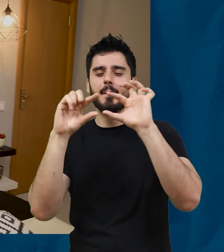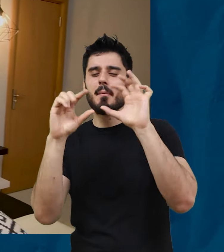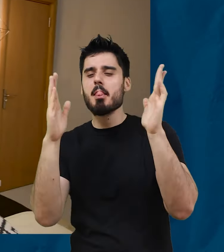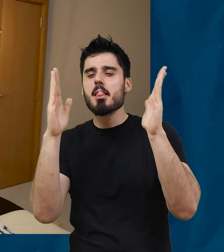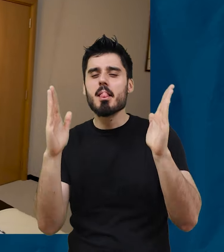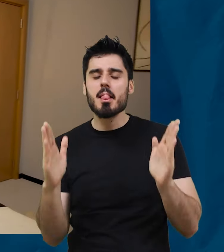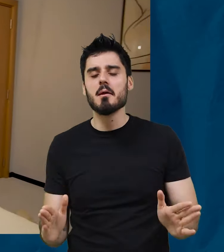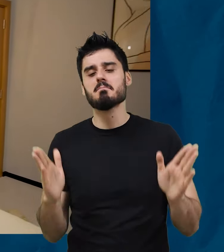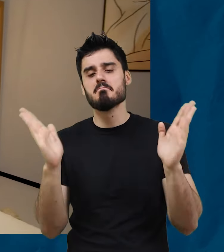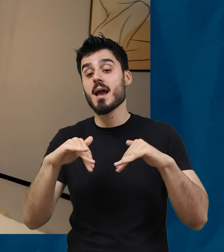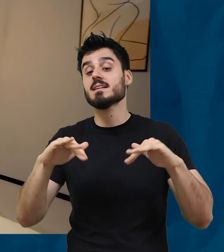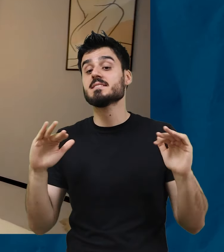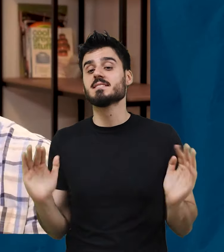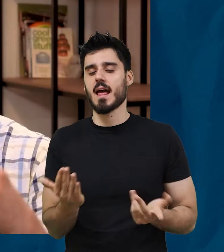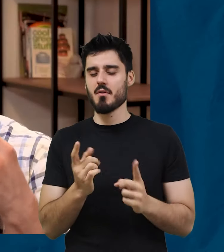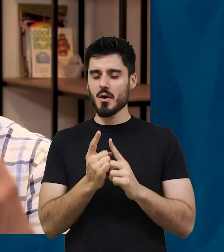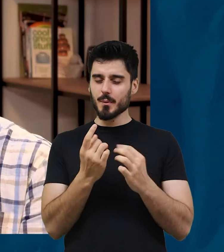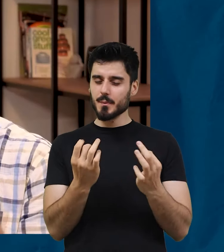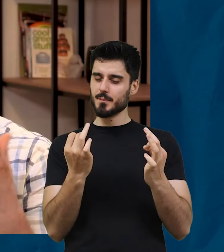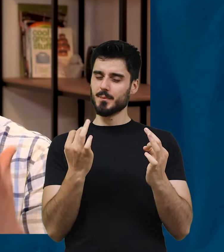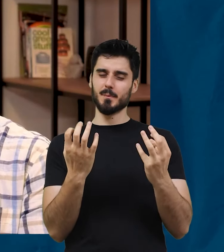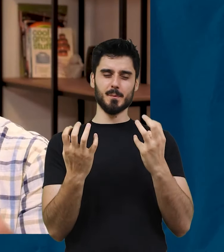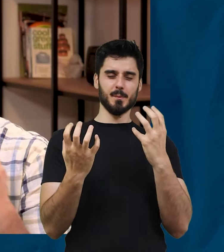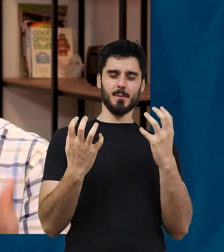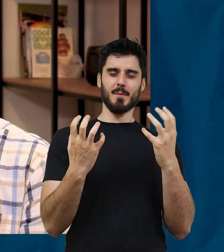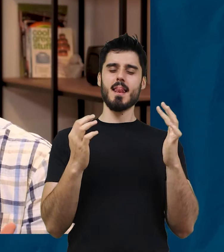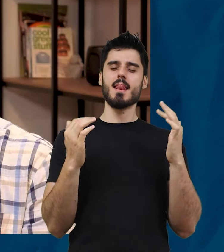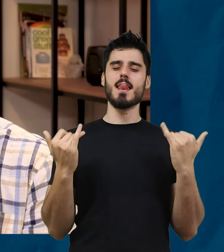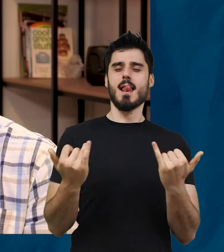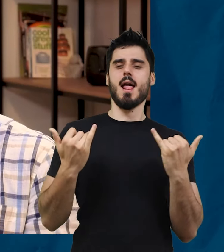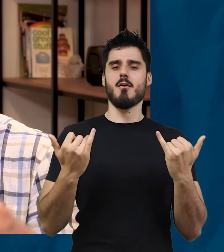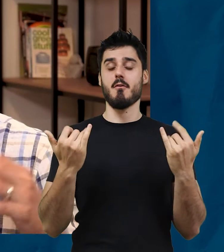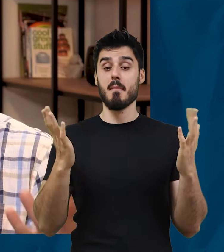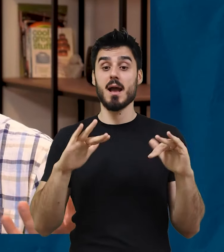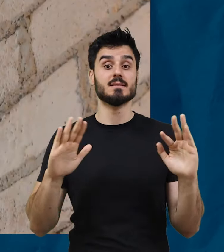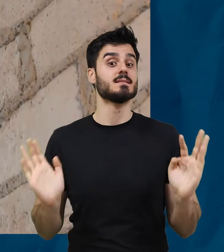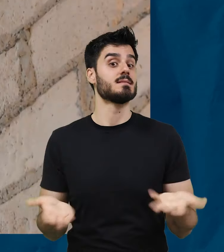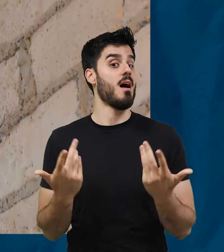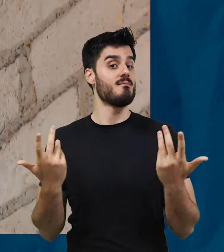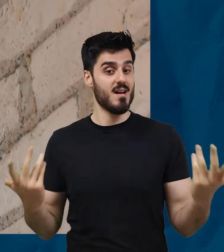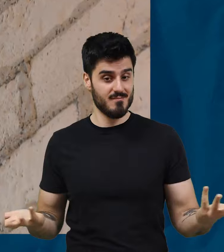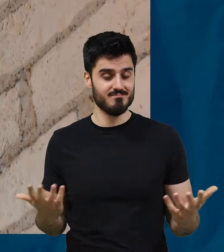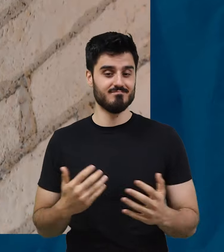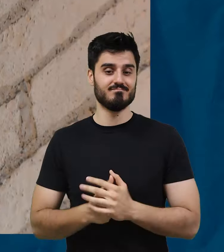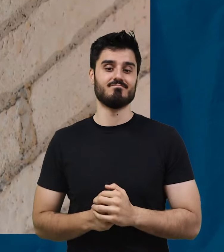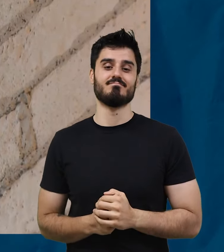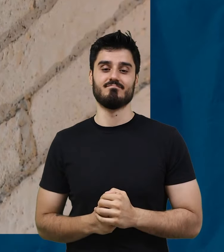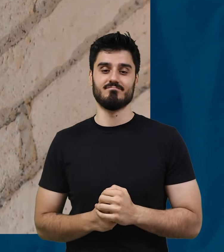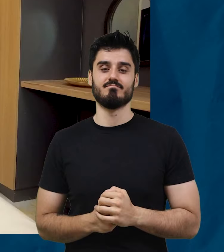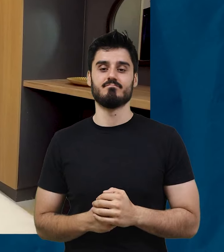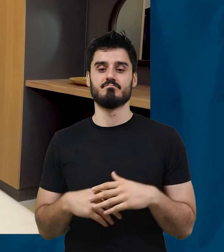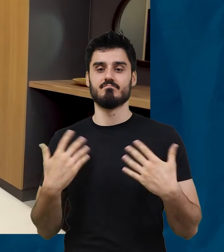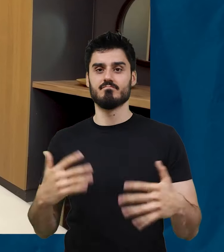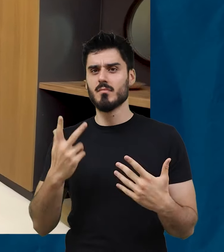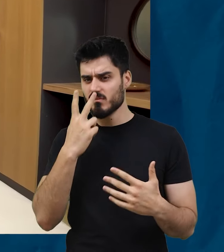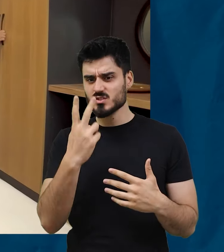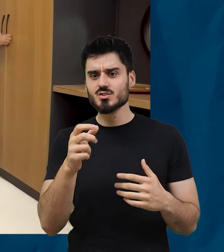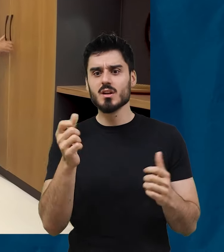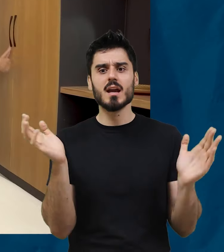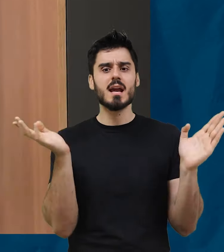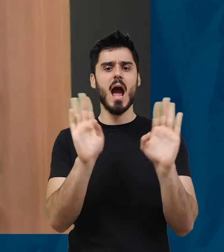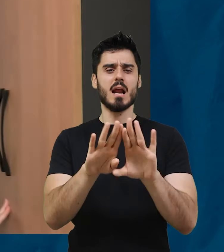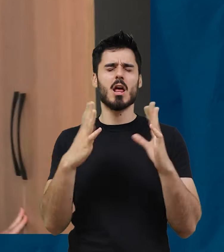малък акцент, както показахме в спалнята, нещо елегантно, нежно, светли тухлички и ето пак впечатлиха дамата. Вау! Виж гардероба